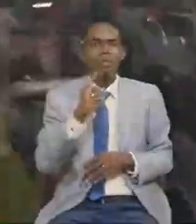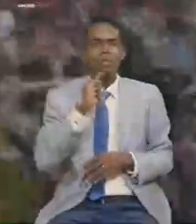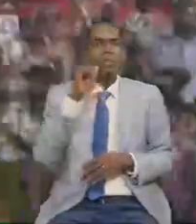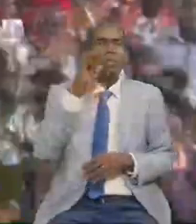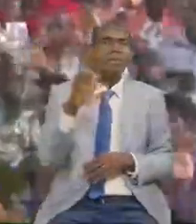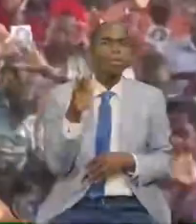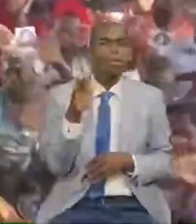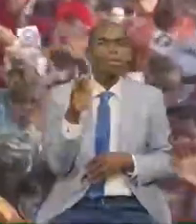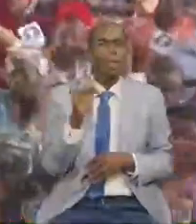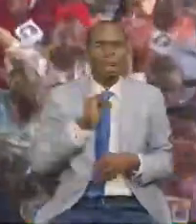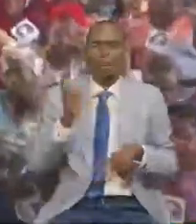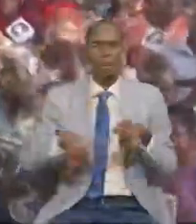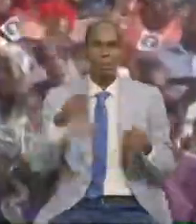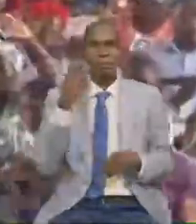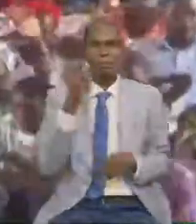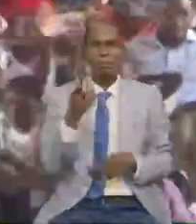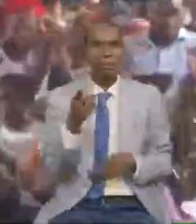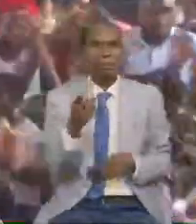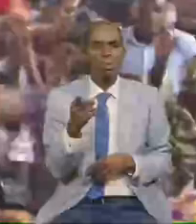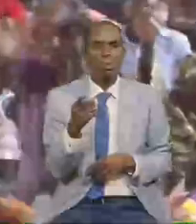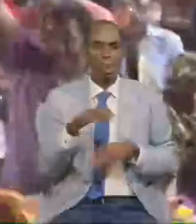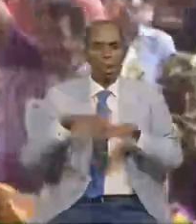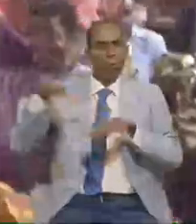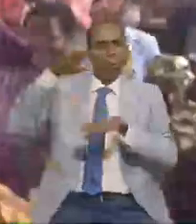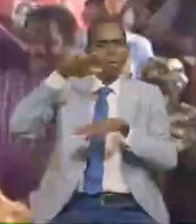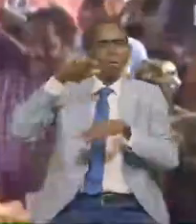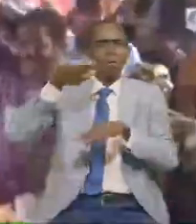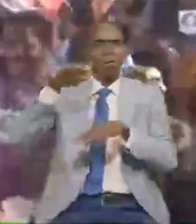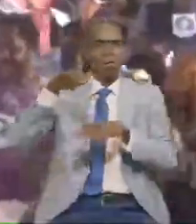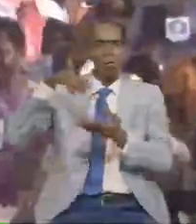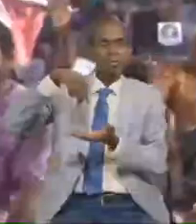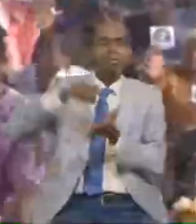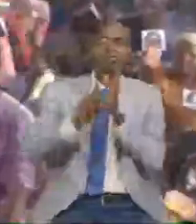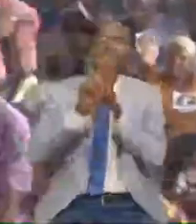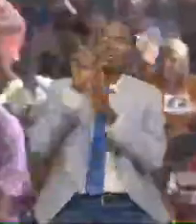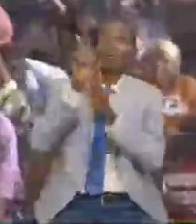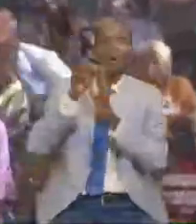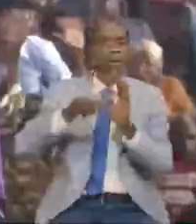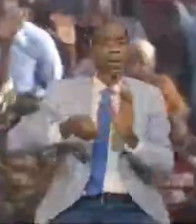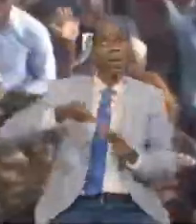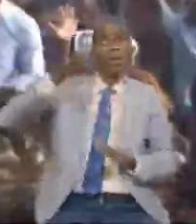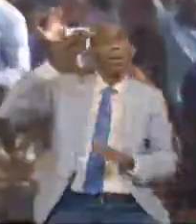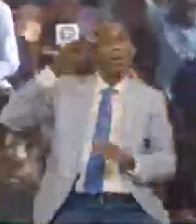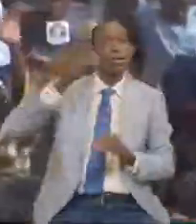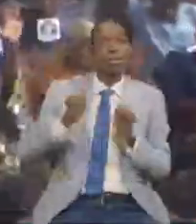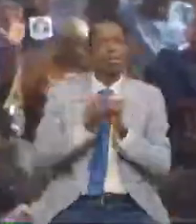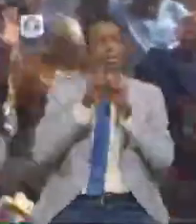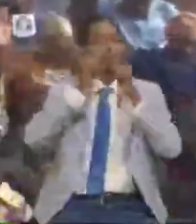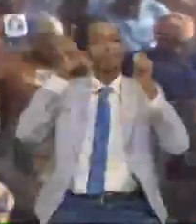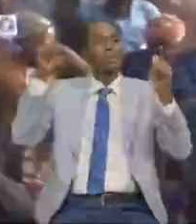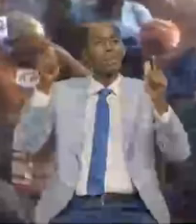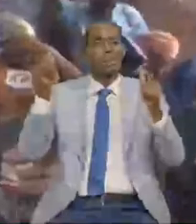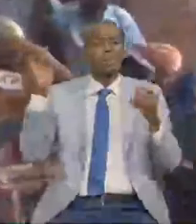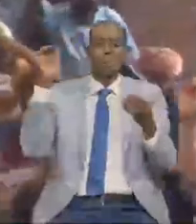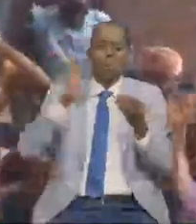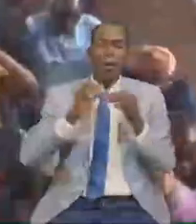te vois pas. Oh, en haut, plus haut, plus grand, plus